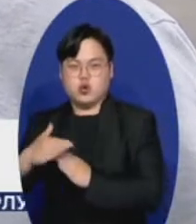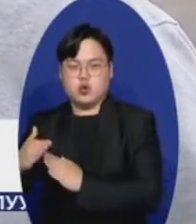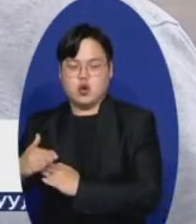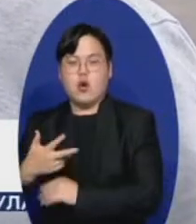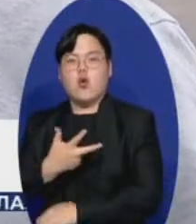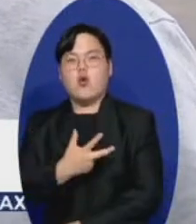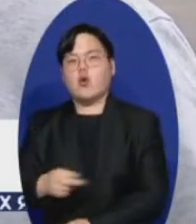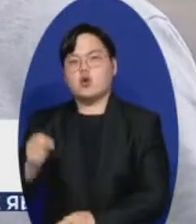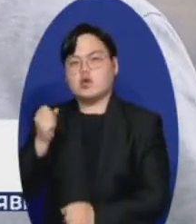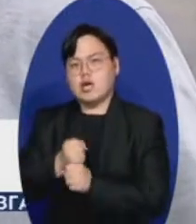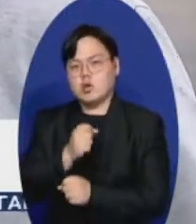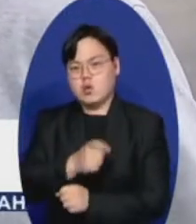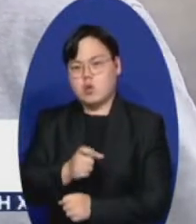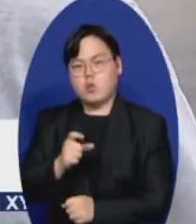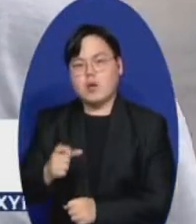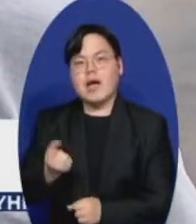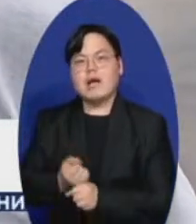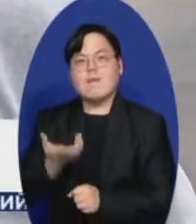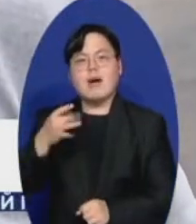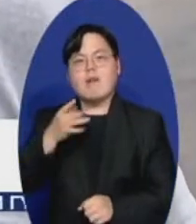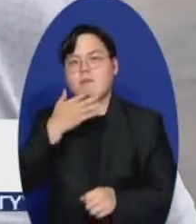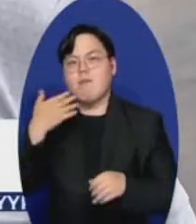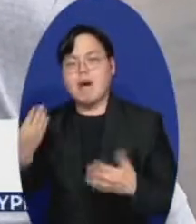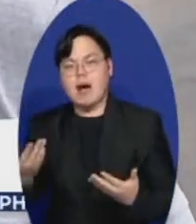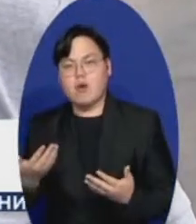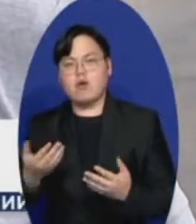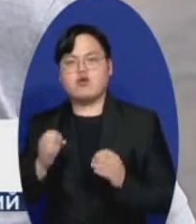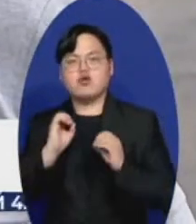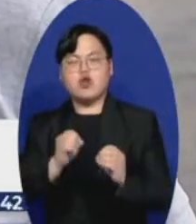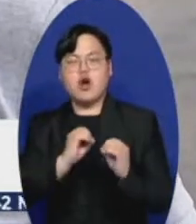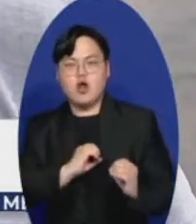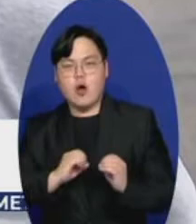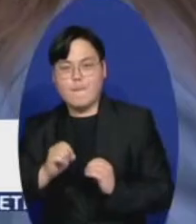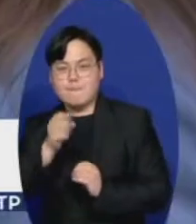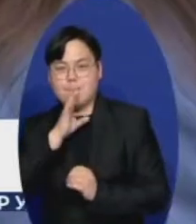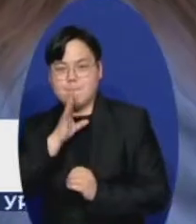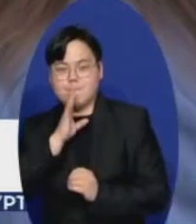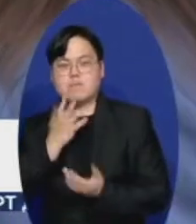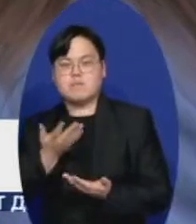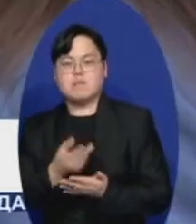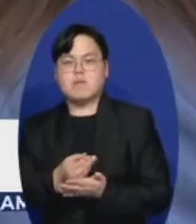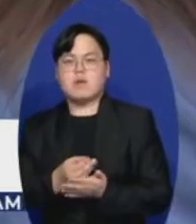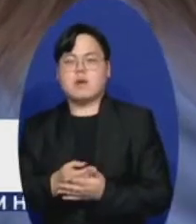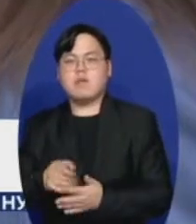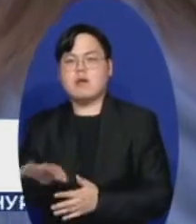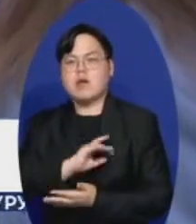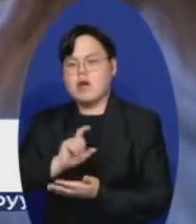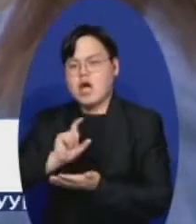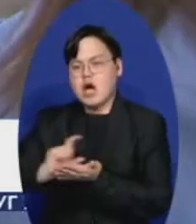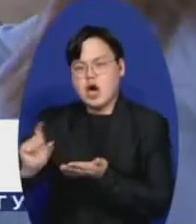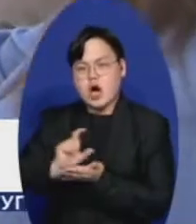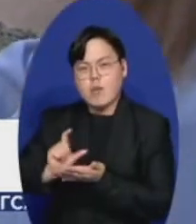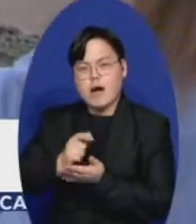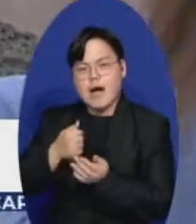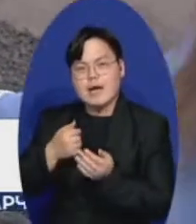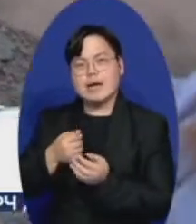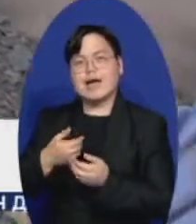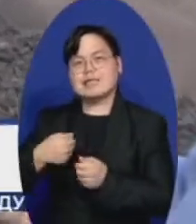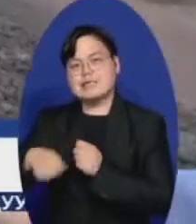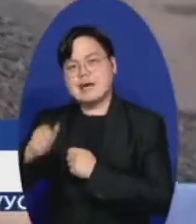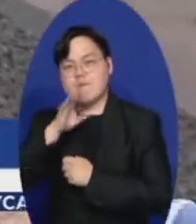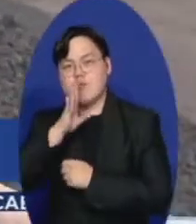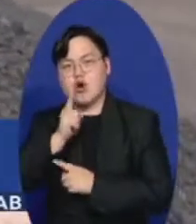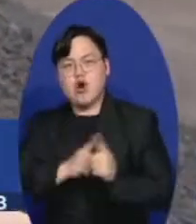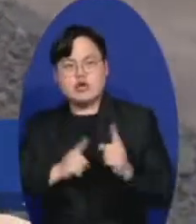хүн ажиллах ёстой хүн 300 хүний ажлын байр байхгүй ингээд тал тал тийш тараа бүтраа явсан. Өтөсө бид нар одоо экспортод гаргаж байгаа бүтээгдэхүүн